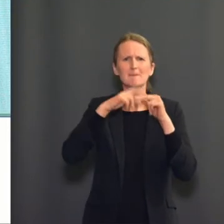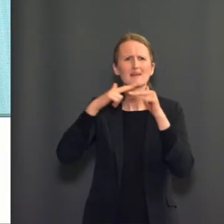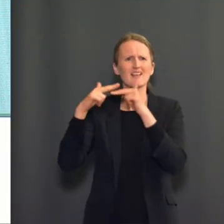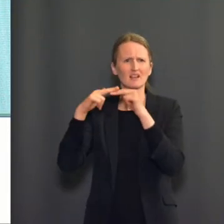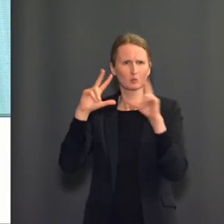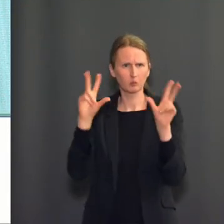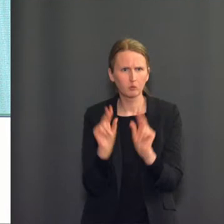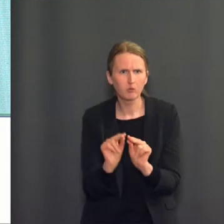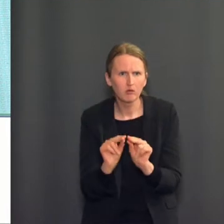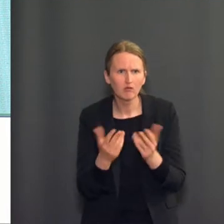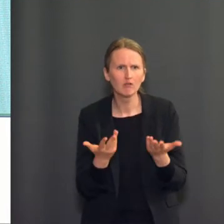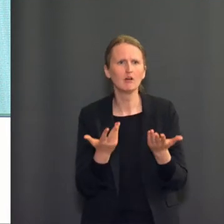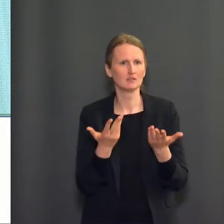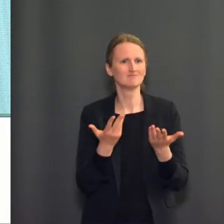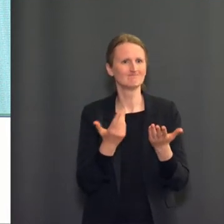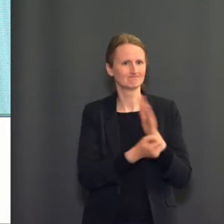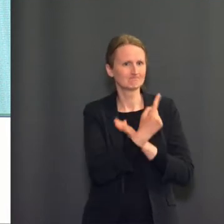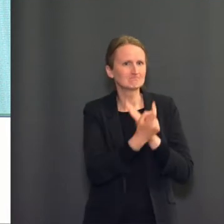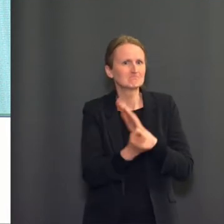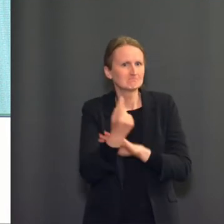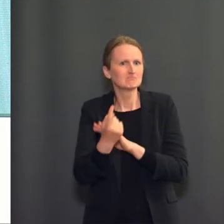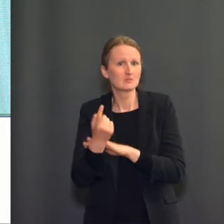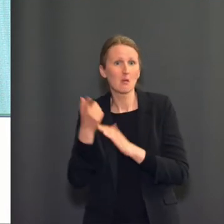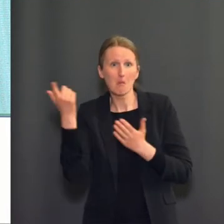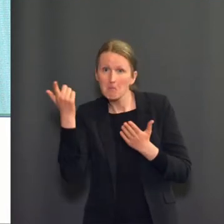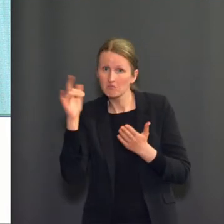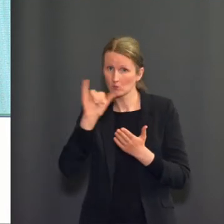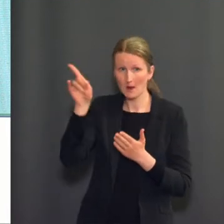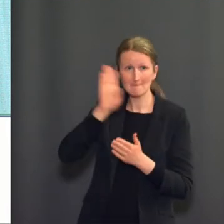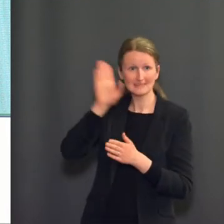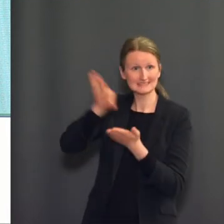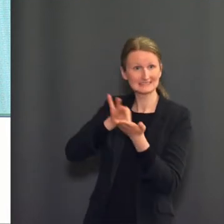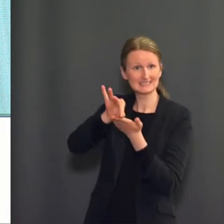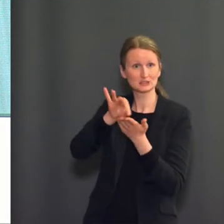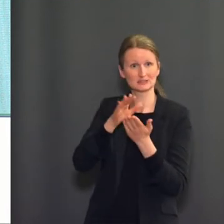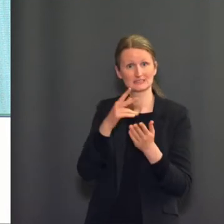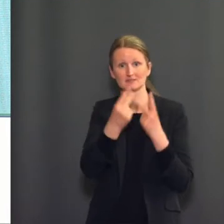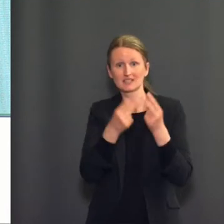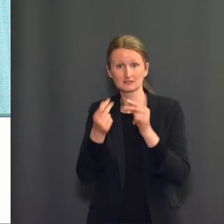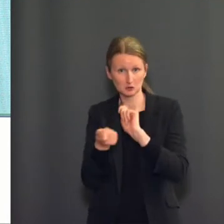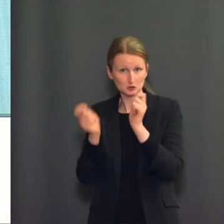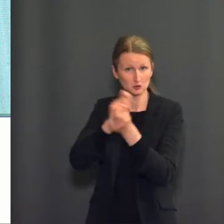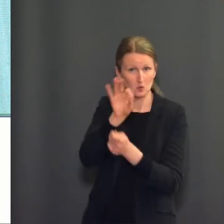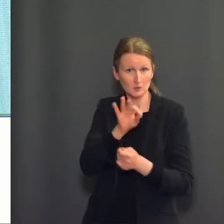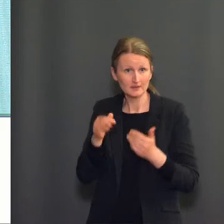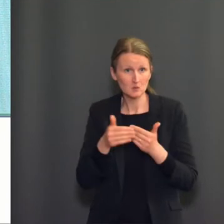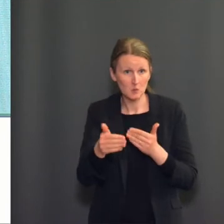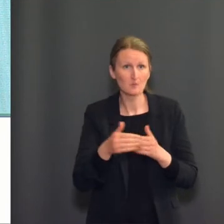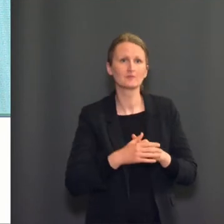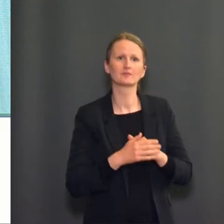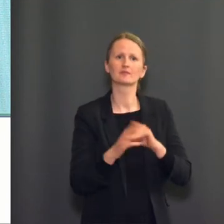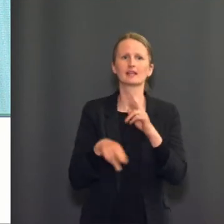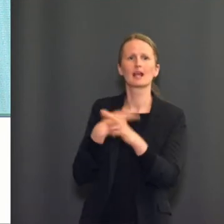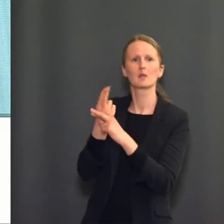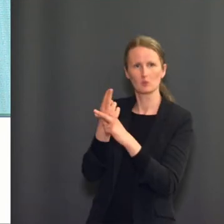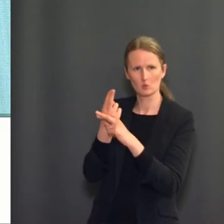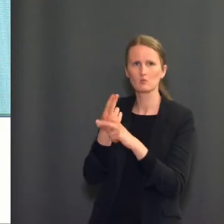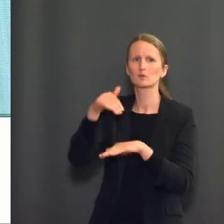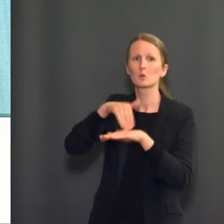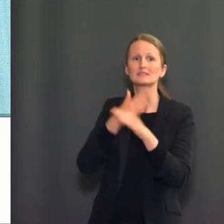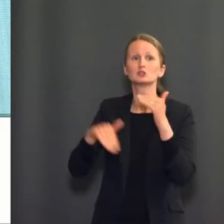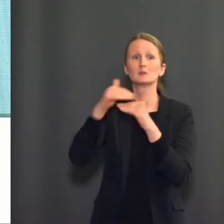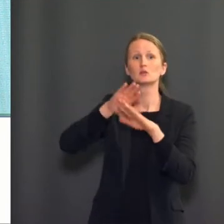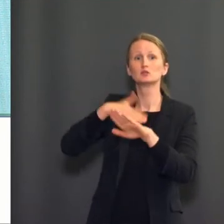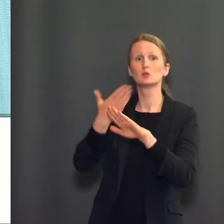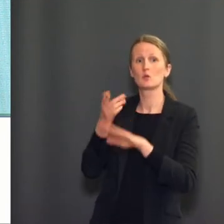La Task Force Vaccination a introduit une demande au Conseil supérieur de la santé pour obtenir un avis scientifique sur cette